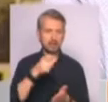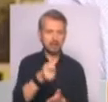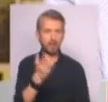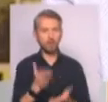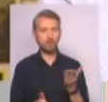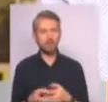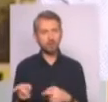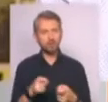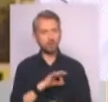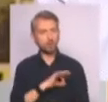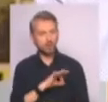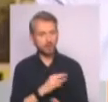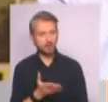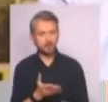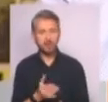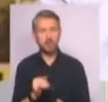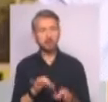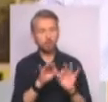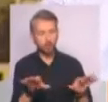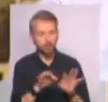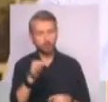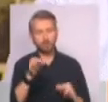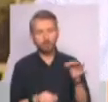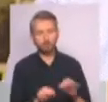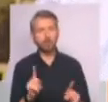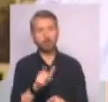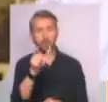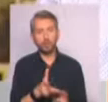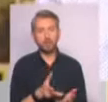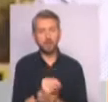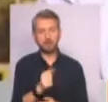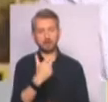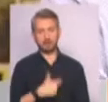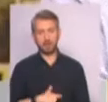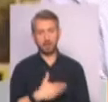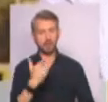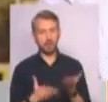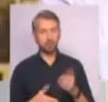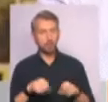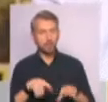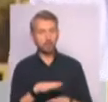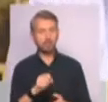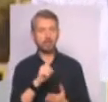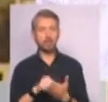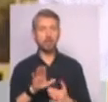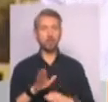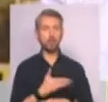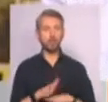залучати юриста, бо, і пояснювати суду, що людина платить за себе. Якщо не врегулювати питання поділу